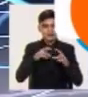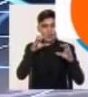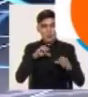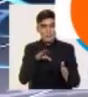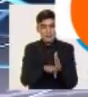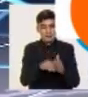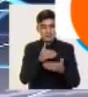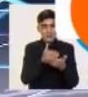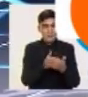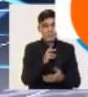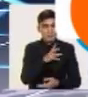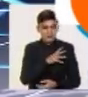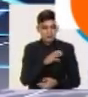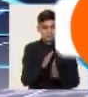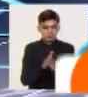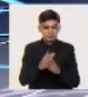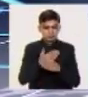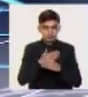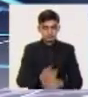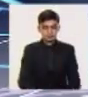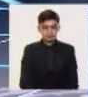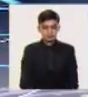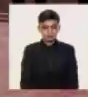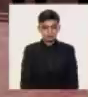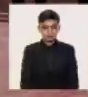незаконной схемы. Бахром Абдуллаев с подробностями.